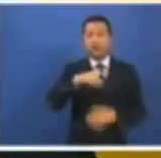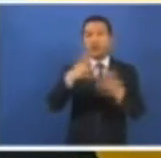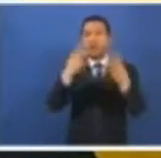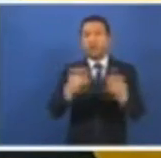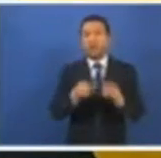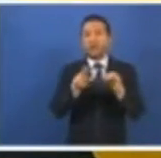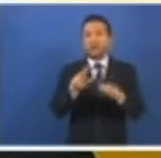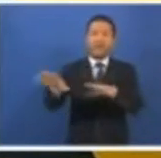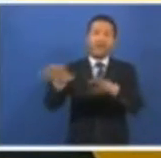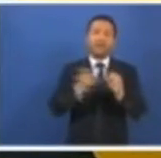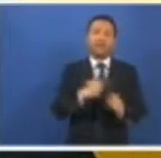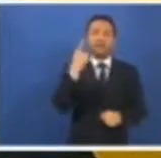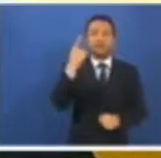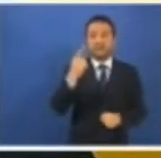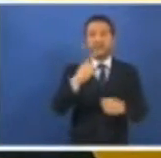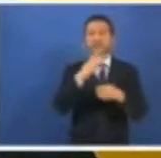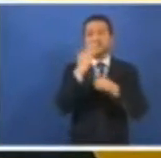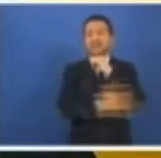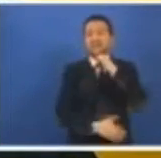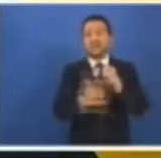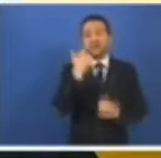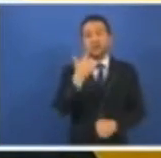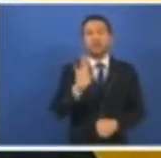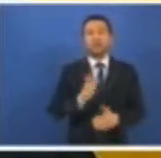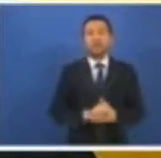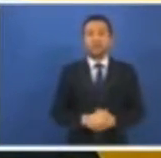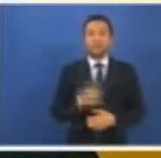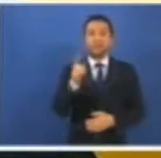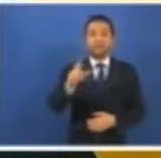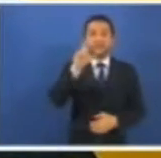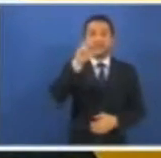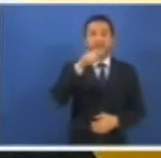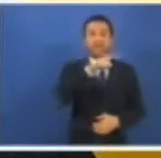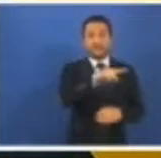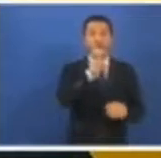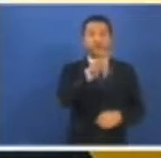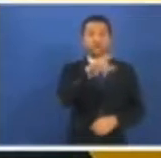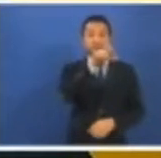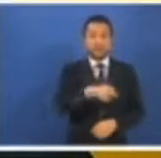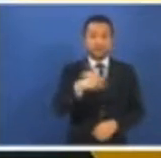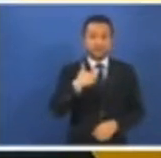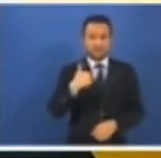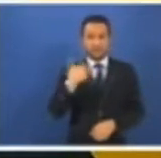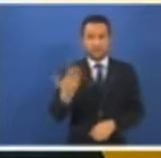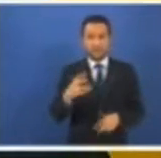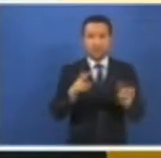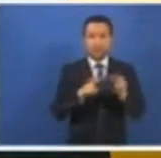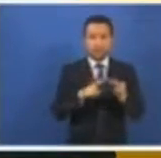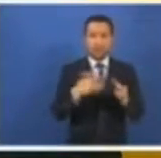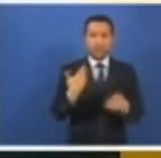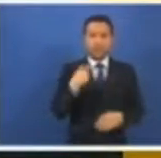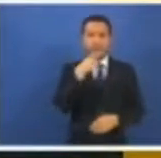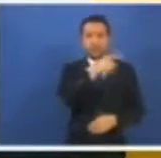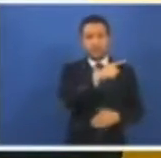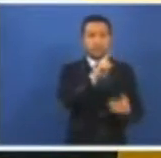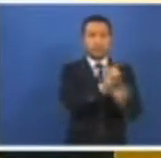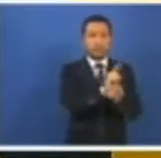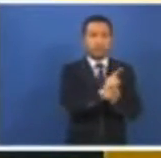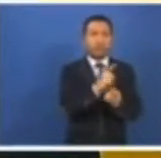gibi almakta bir mahsur görmüyorlarmış. Cevat Geray hocamız, ben de mülkiyeden